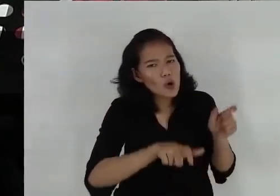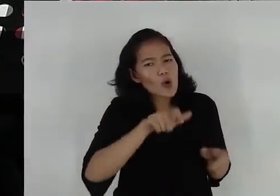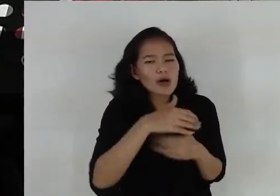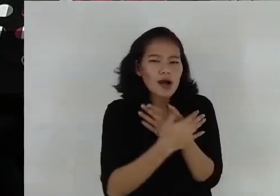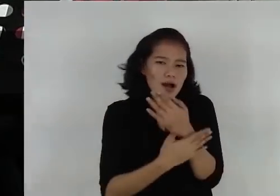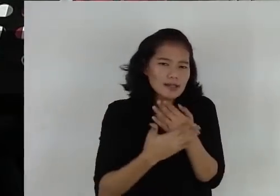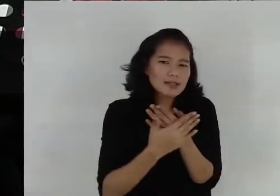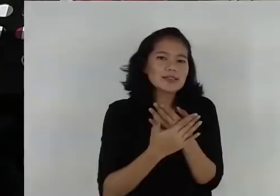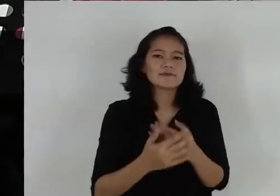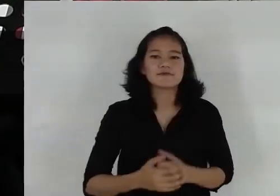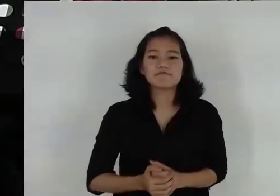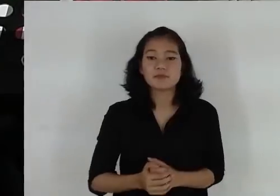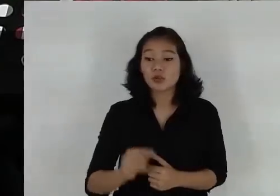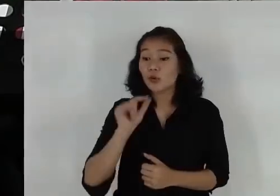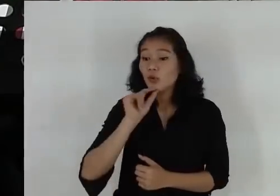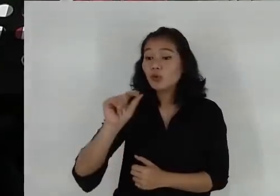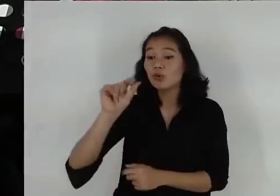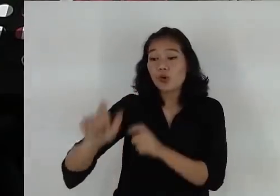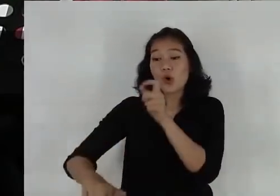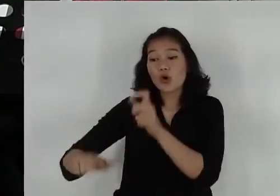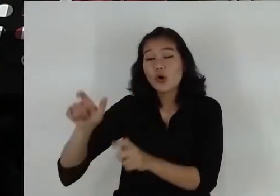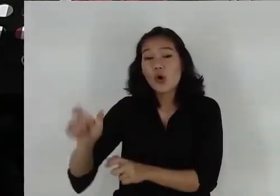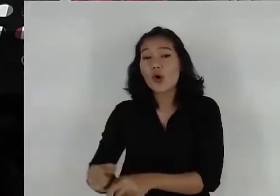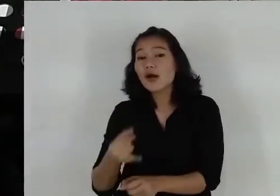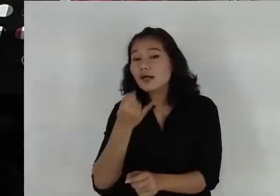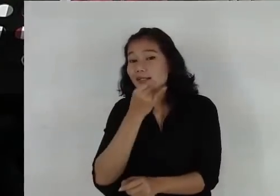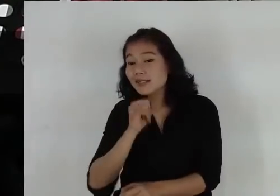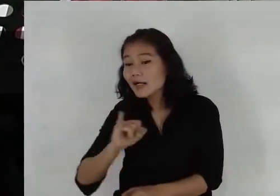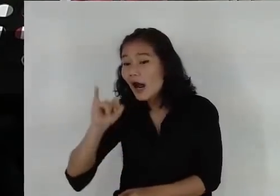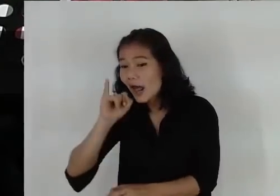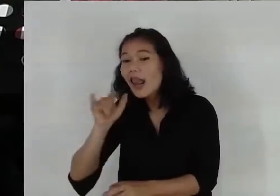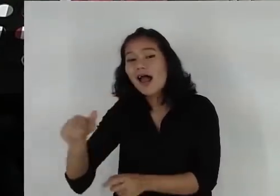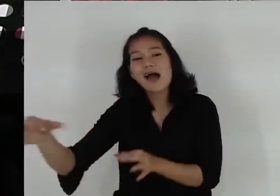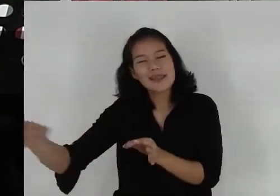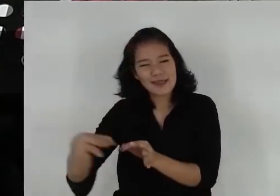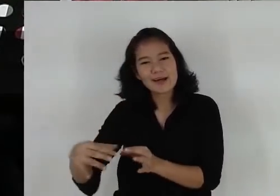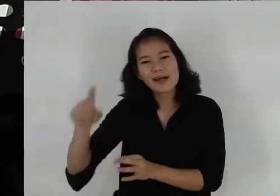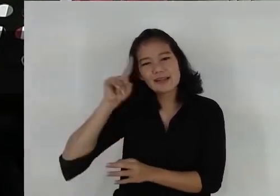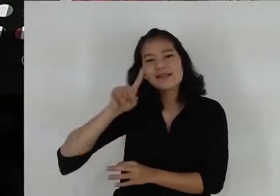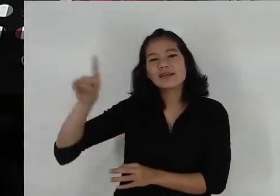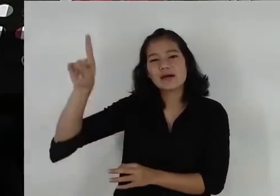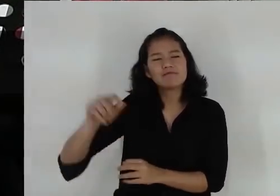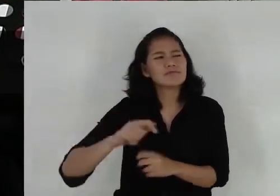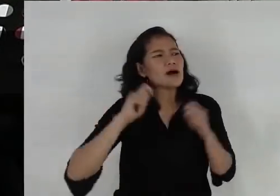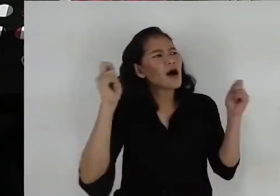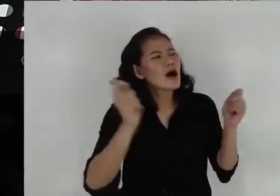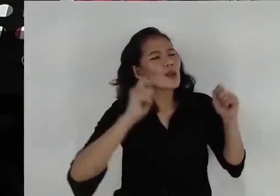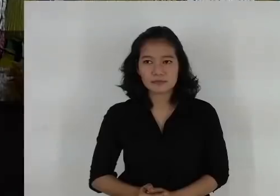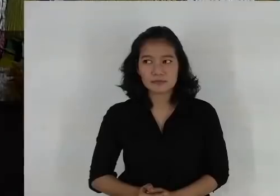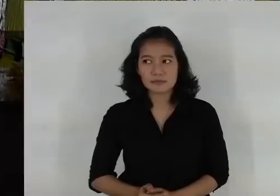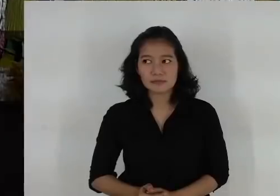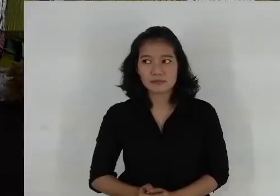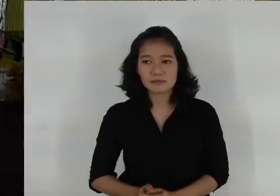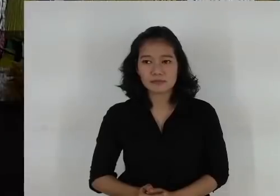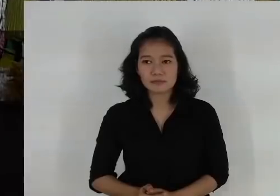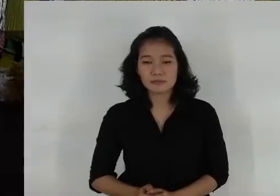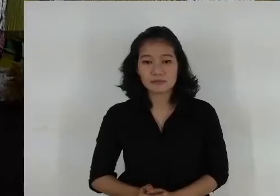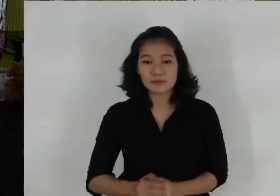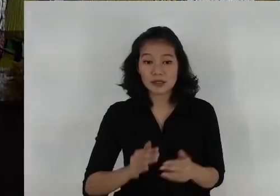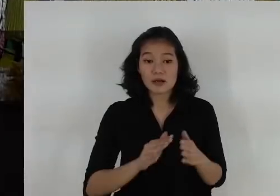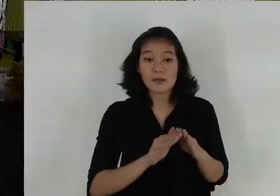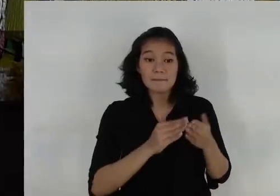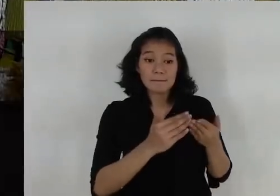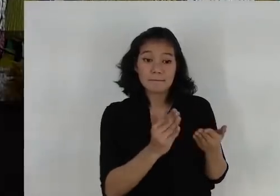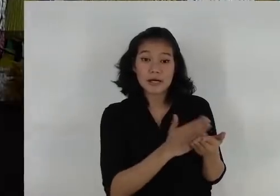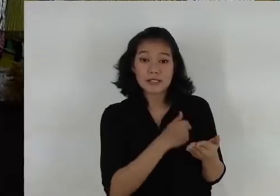dikasihinya bagi orang Israel umat yang dekat padanya Royal bacaan